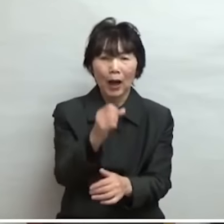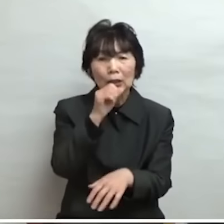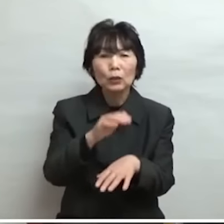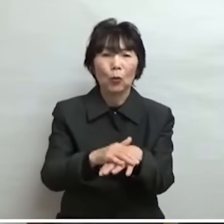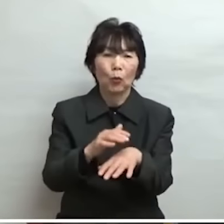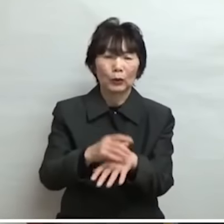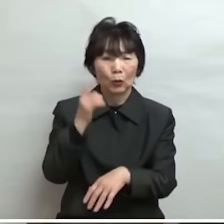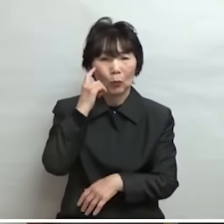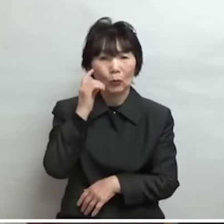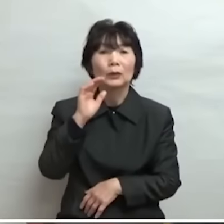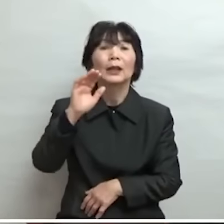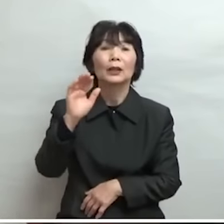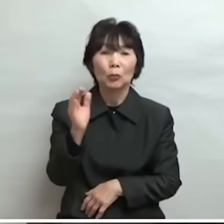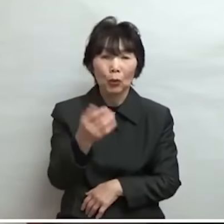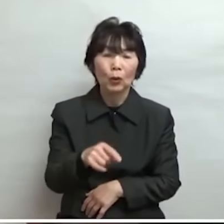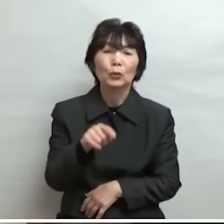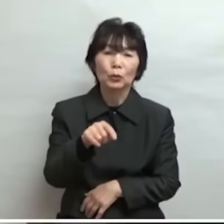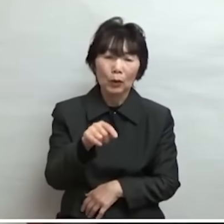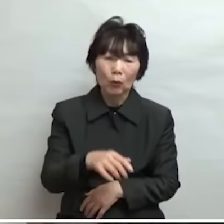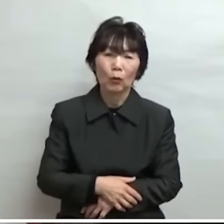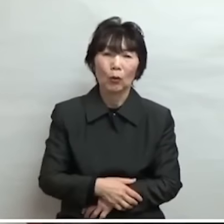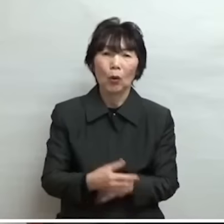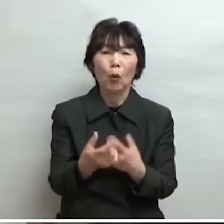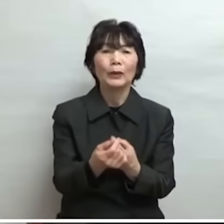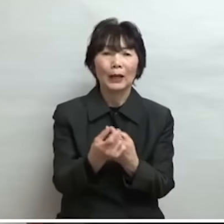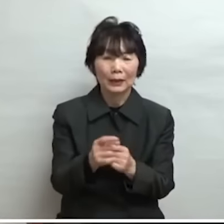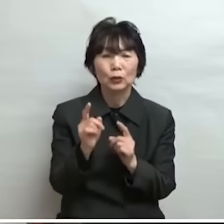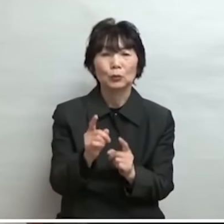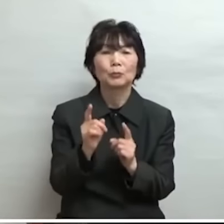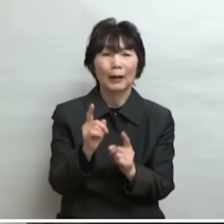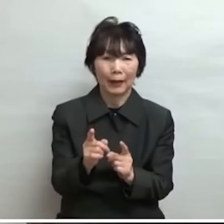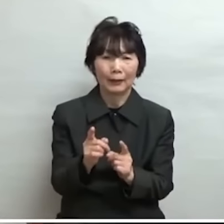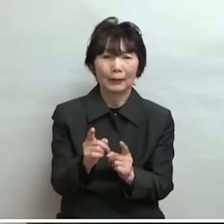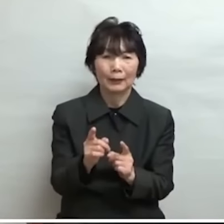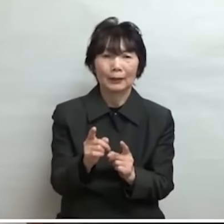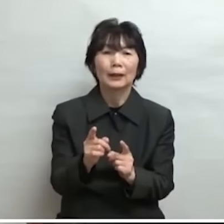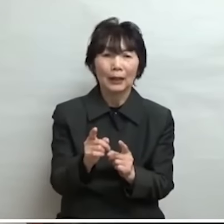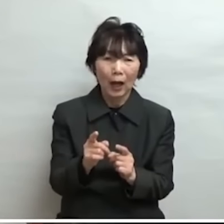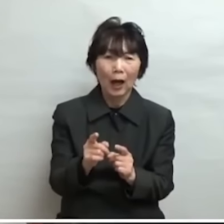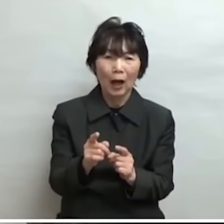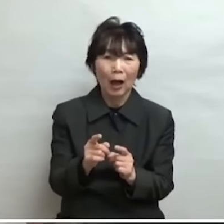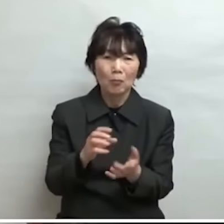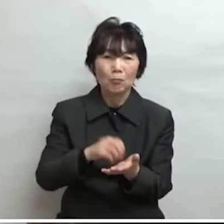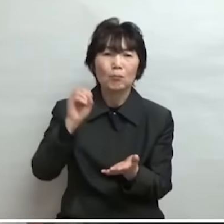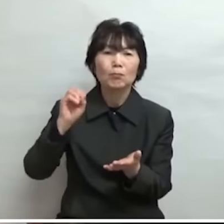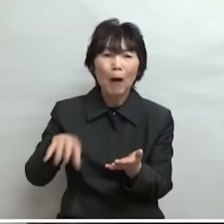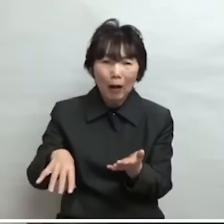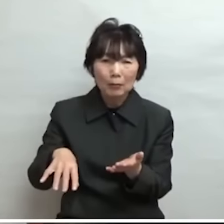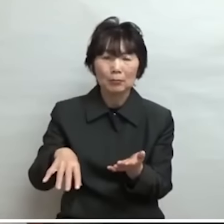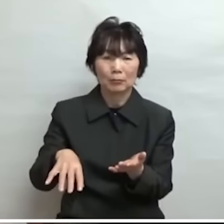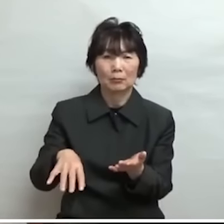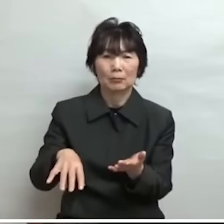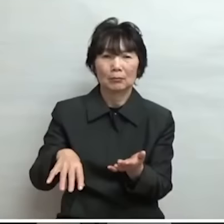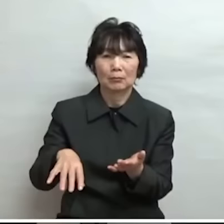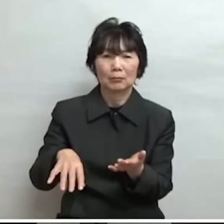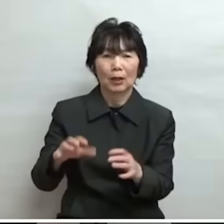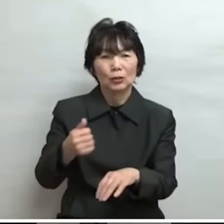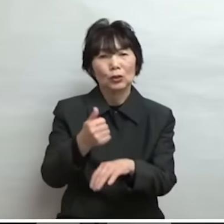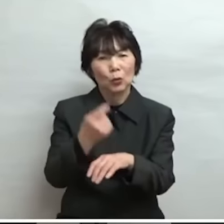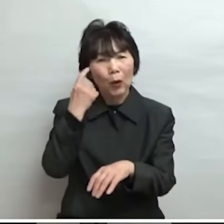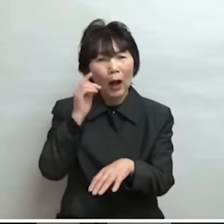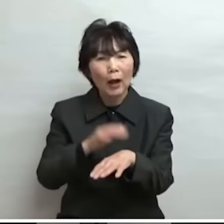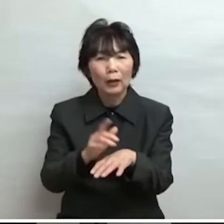けど、それを同じ群馬県が撤去するっていうのは知事としてどういうふうに受け止めますか。